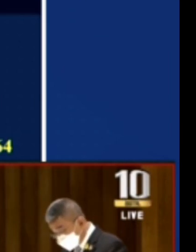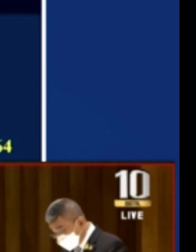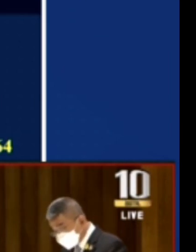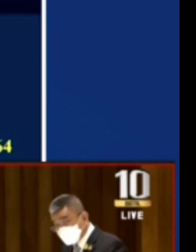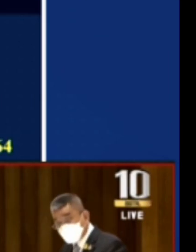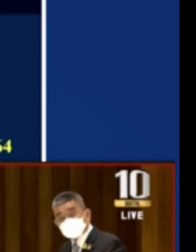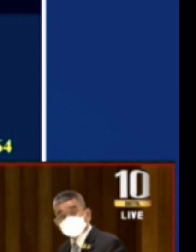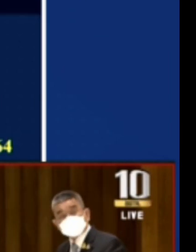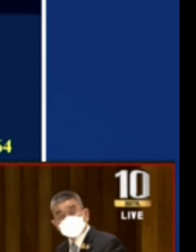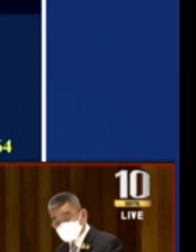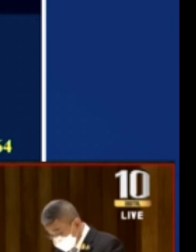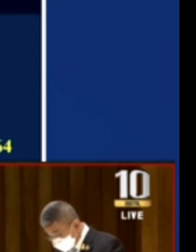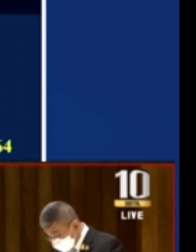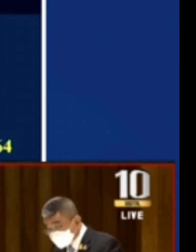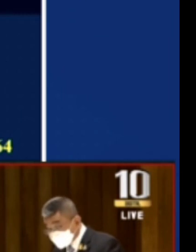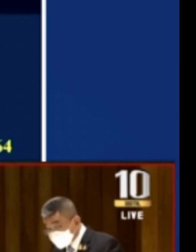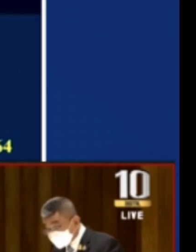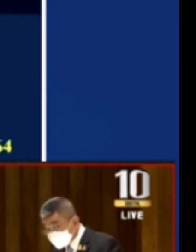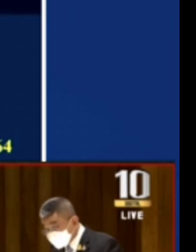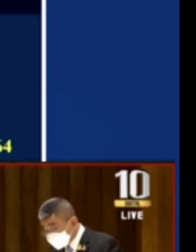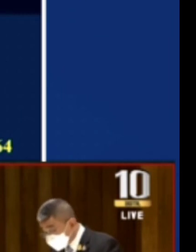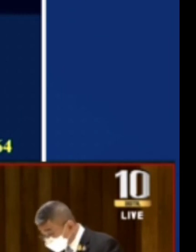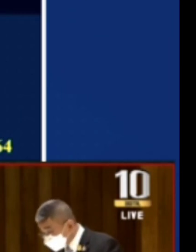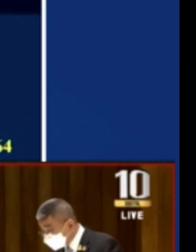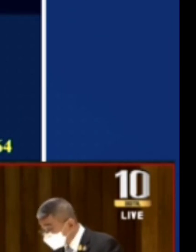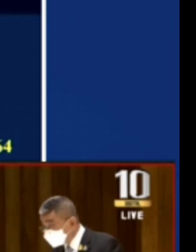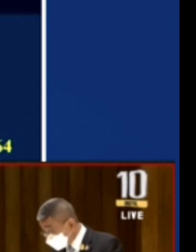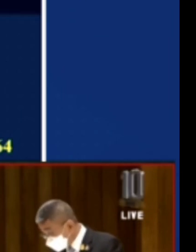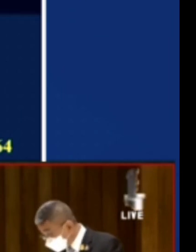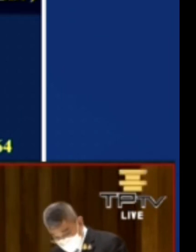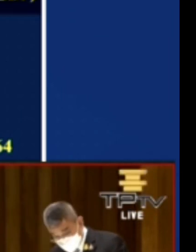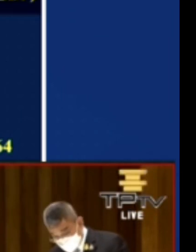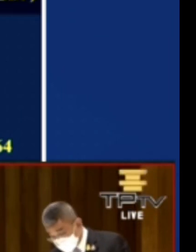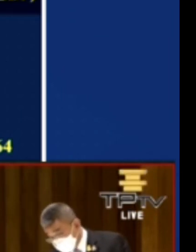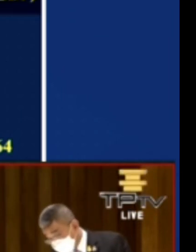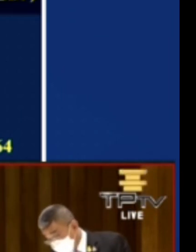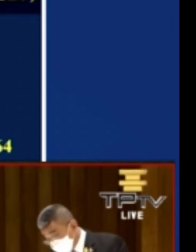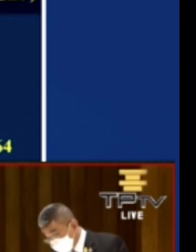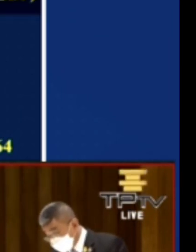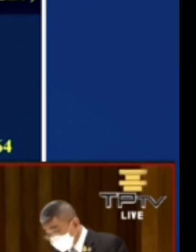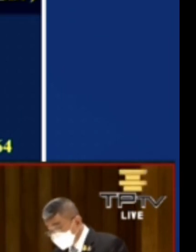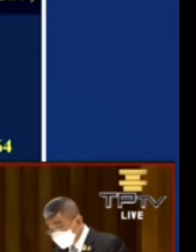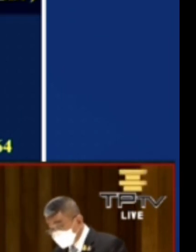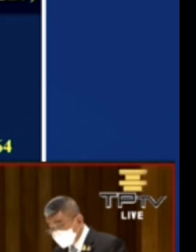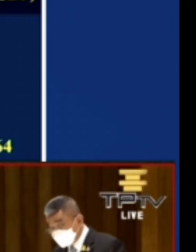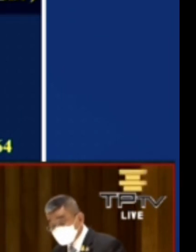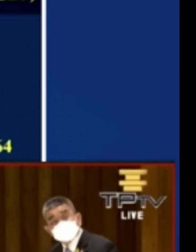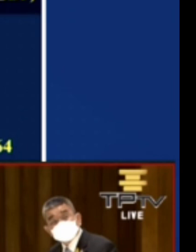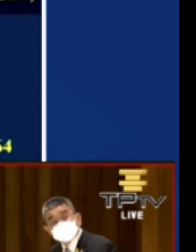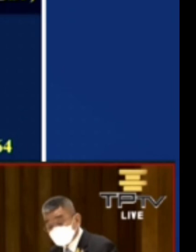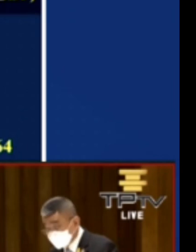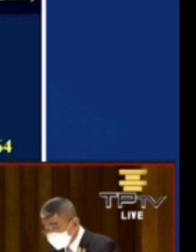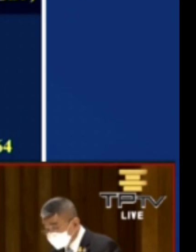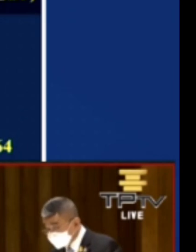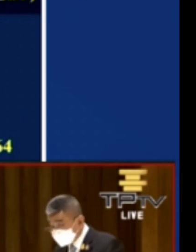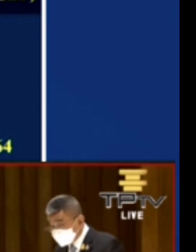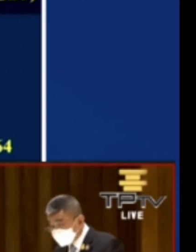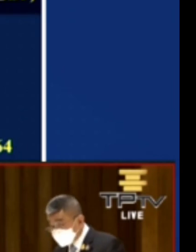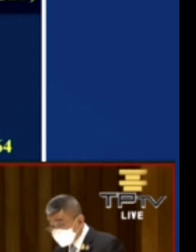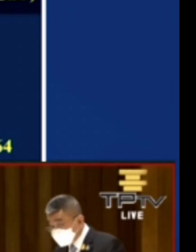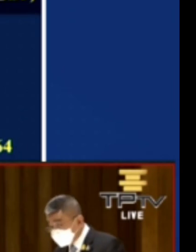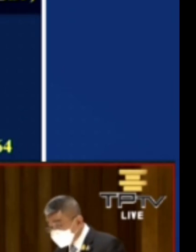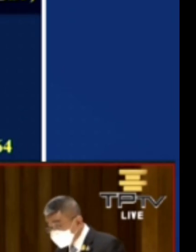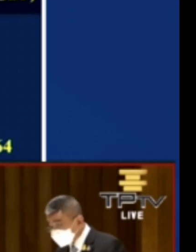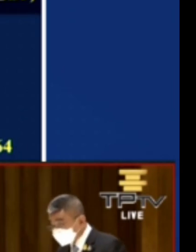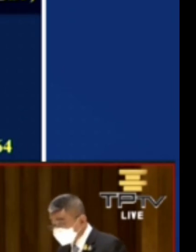ร้อยละ 6.19 เท่านั้นถ้าคิดเป็นสัดส่วนต่อ GDP ก็จะเห็นได้ว่าใน GDP เฉลี่ยนั้นตั้งปี